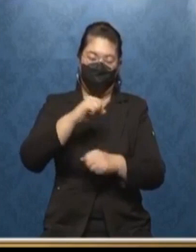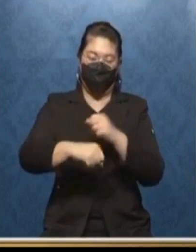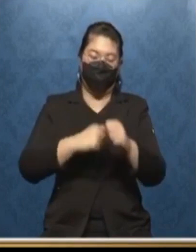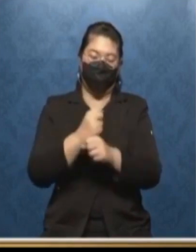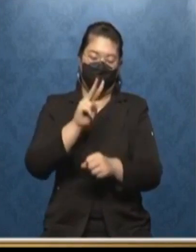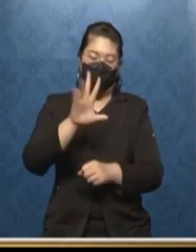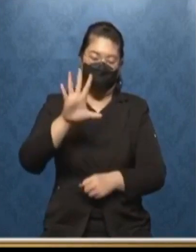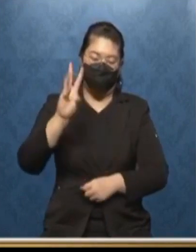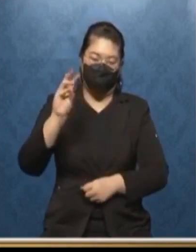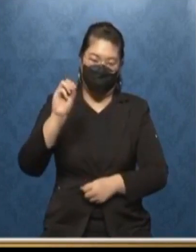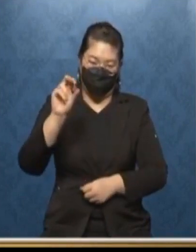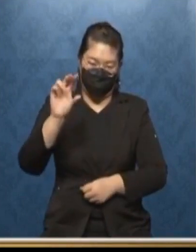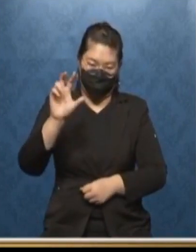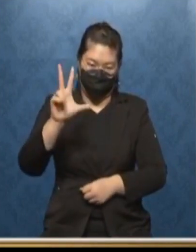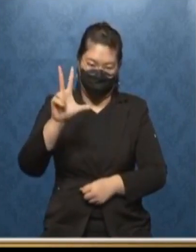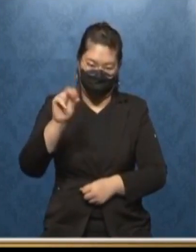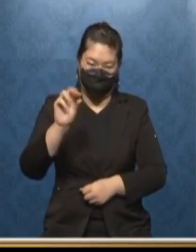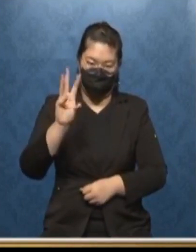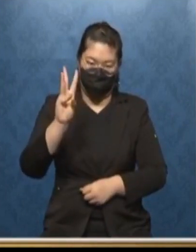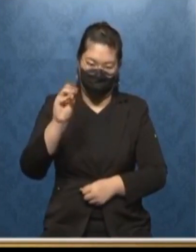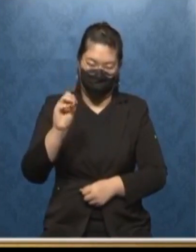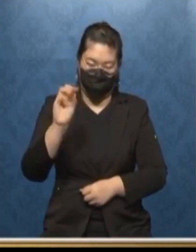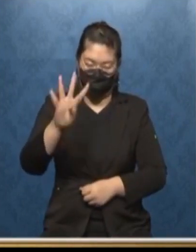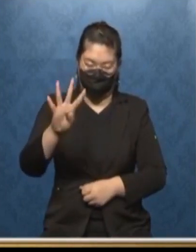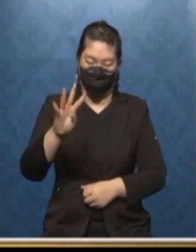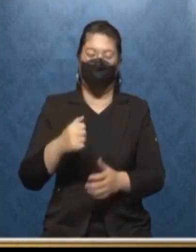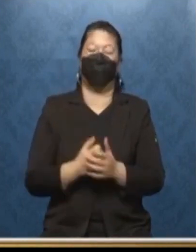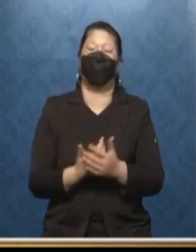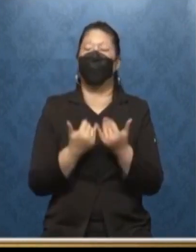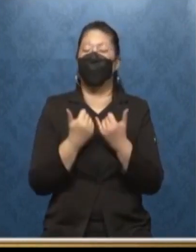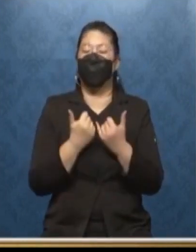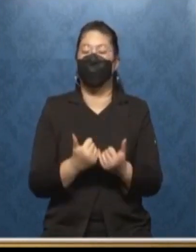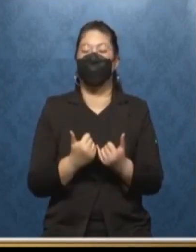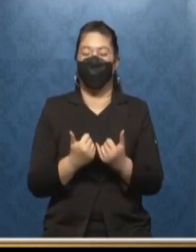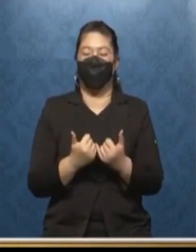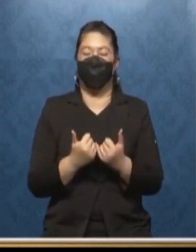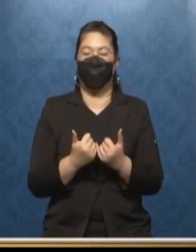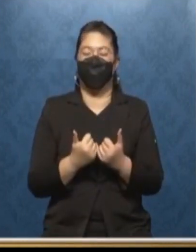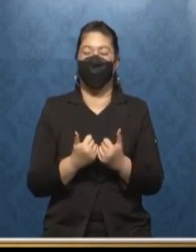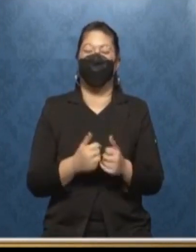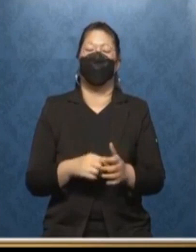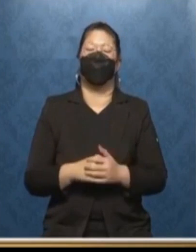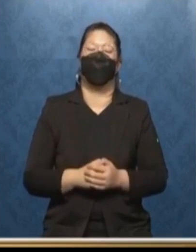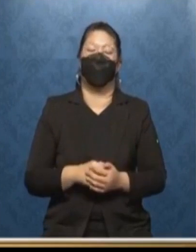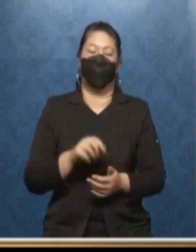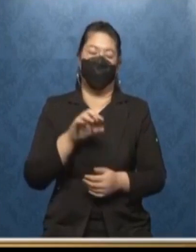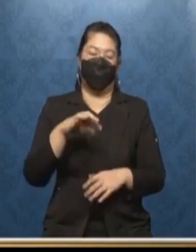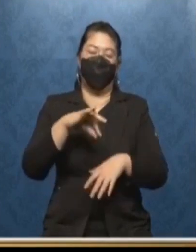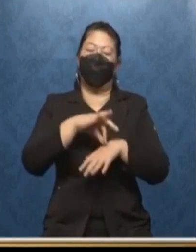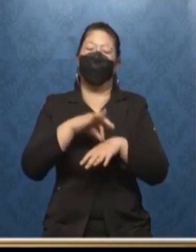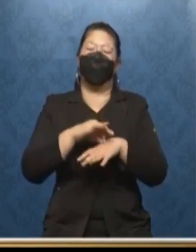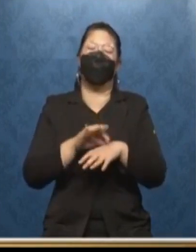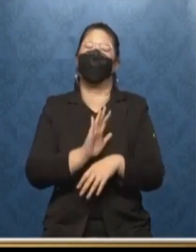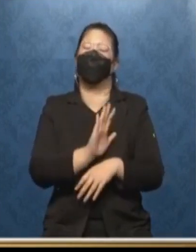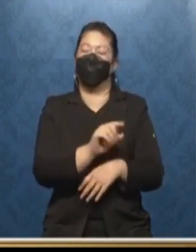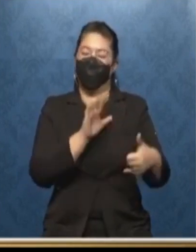ากว่าพิจารณาไม่แล้วเสร็จก็จะขยายเวลาไปจนถึงวันพรุ่งนี้คือ10มิถุนายนโดยจะเริ่มเวล